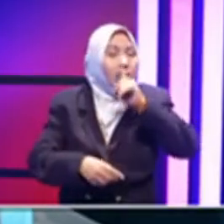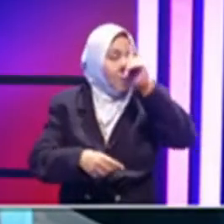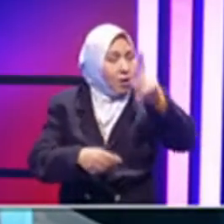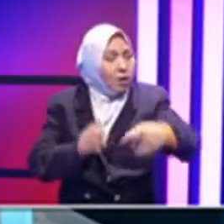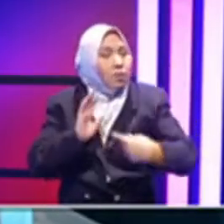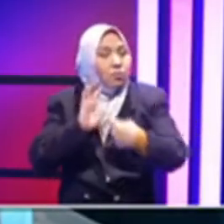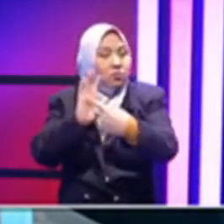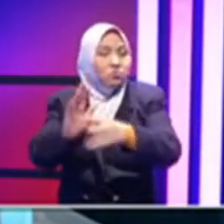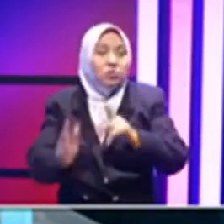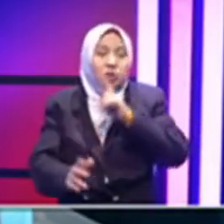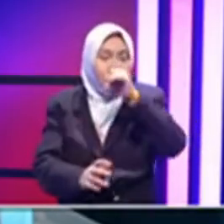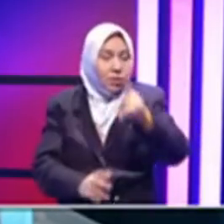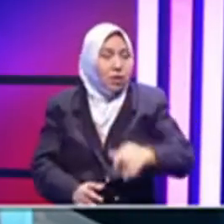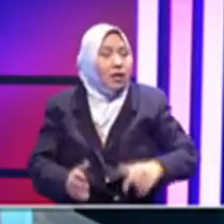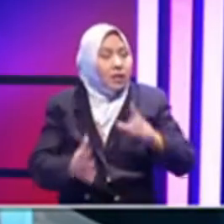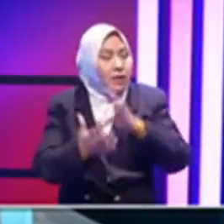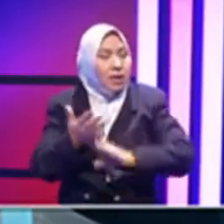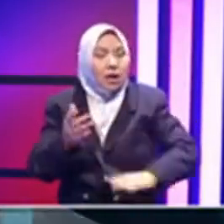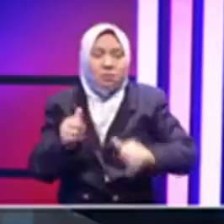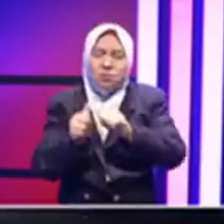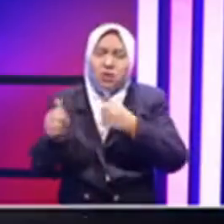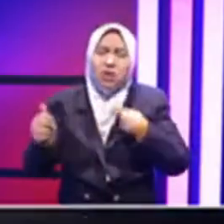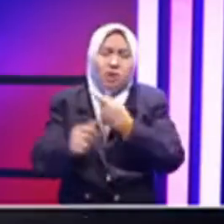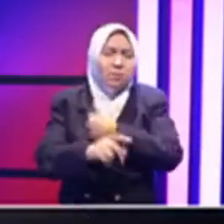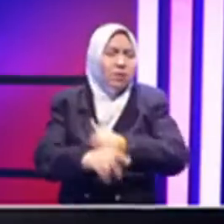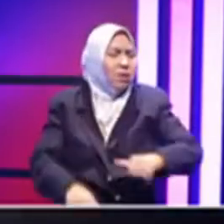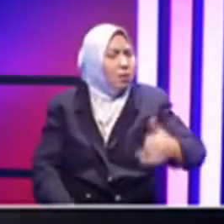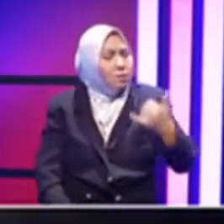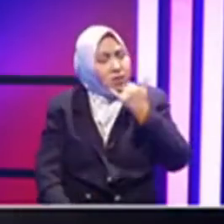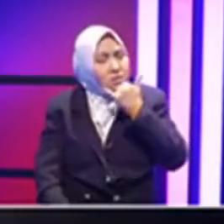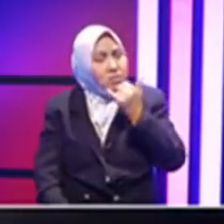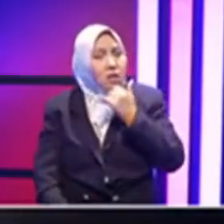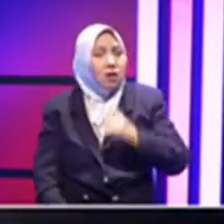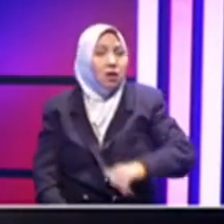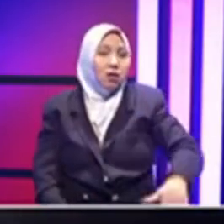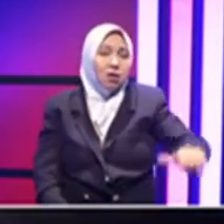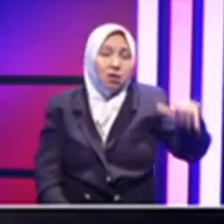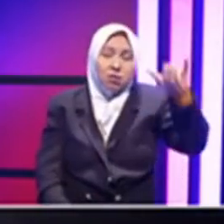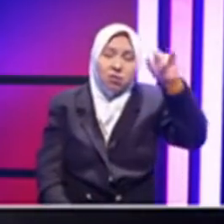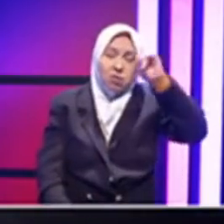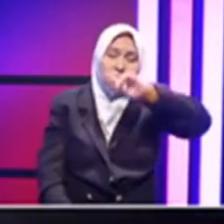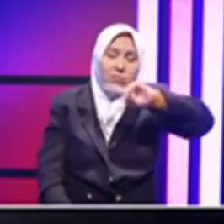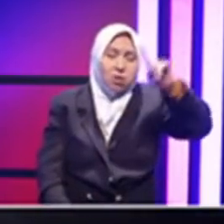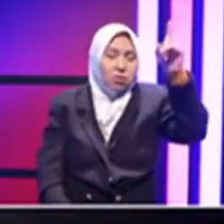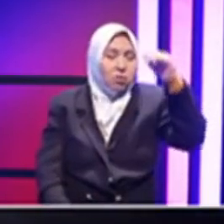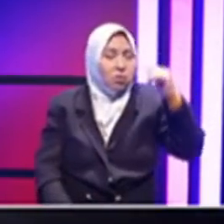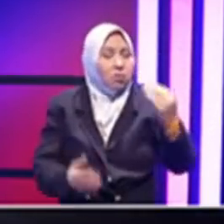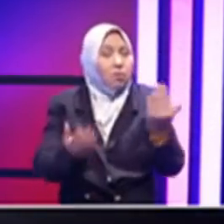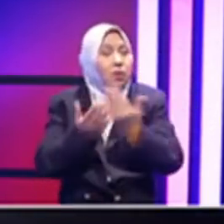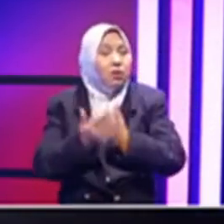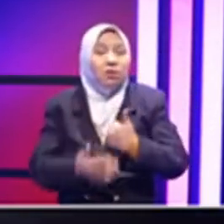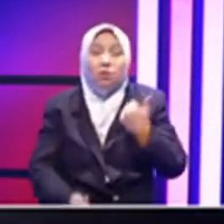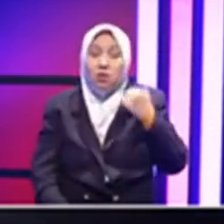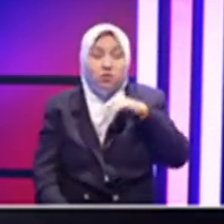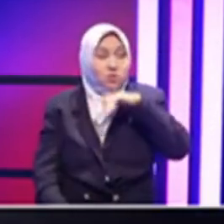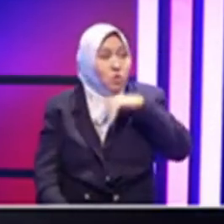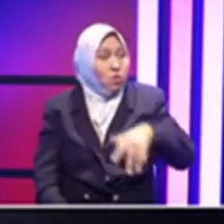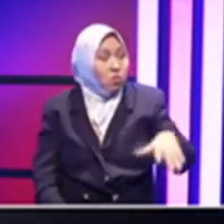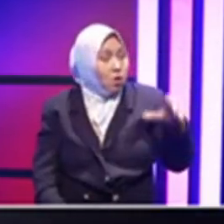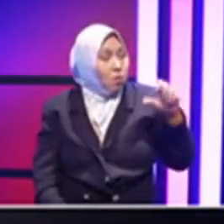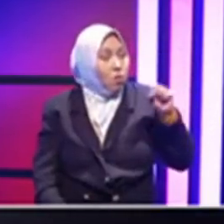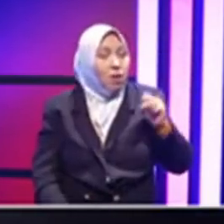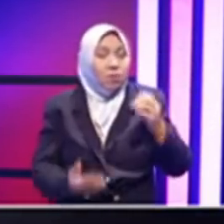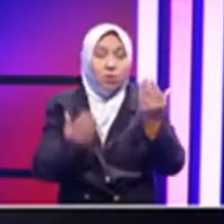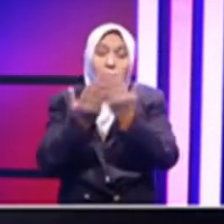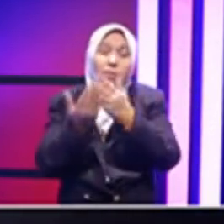wa arinal batila batilan wajannibna ittiba'ah. Ya rabbal alamin, wa sallallahu wasallam wa baraka ala Muhammad wa